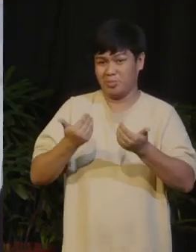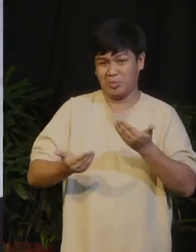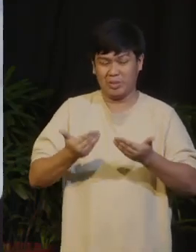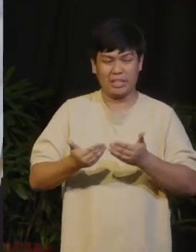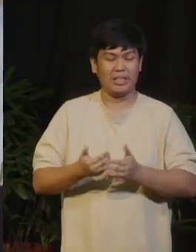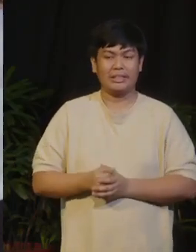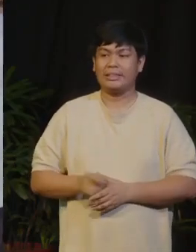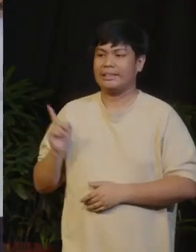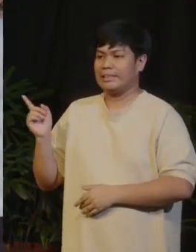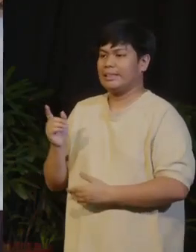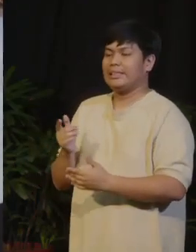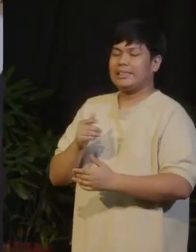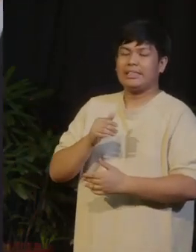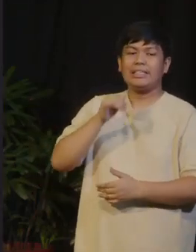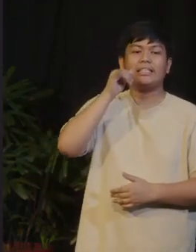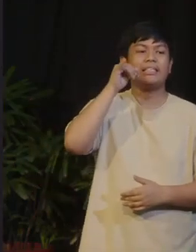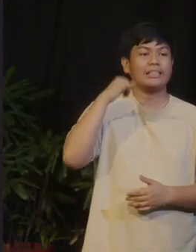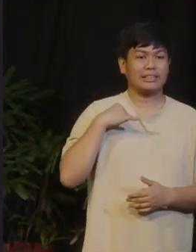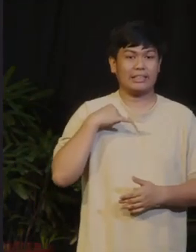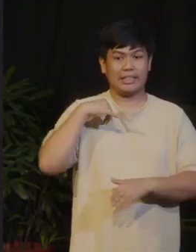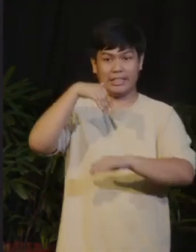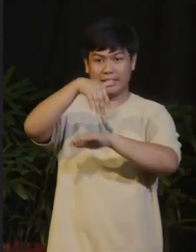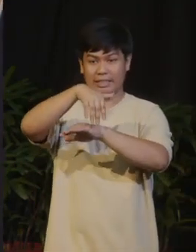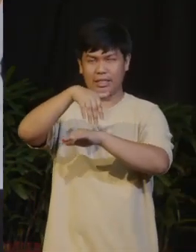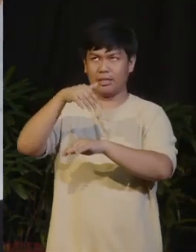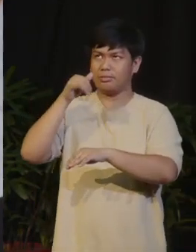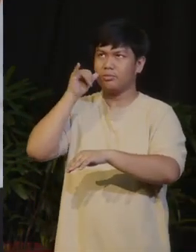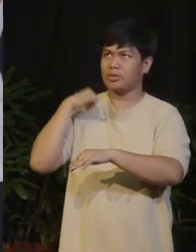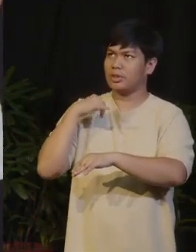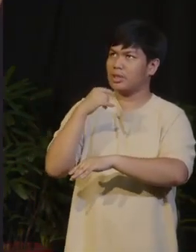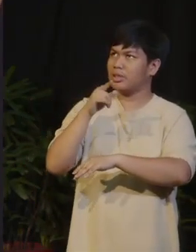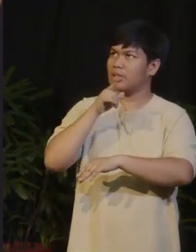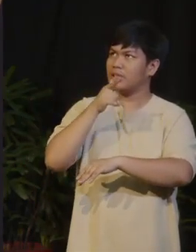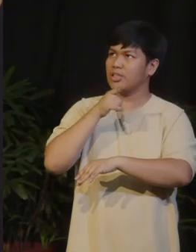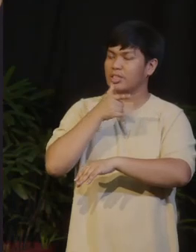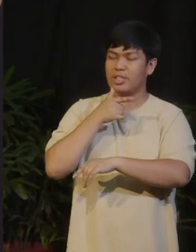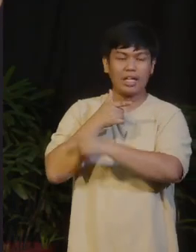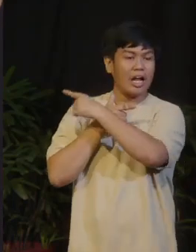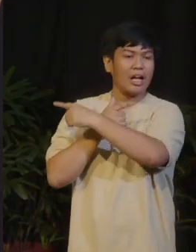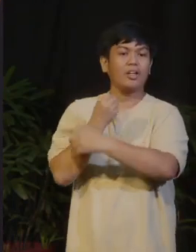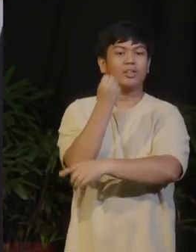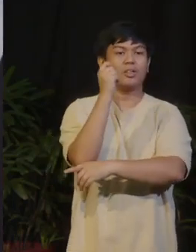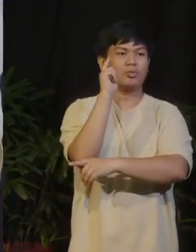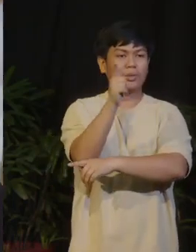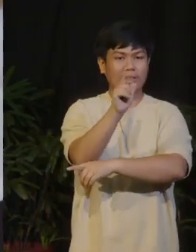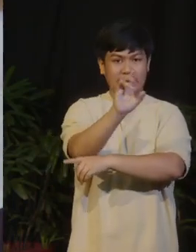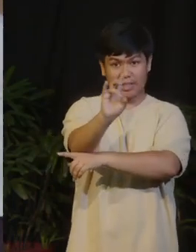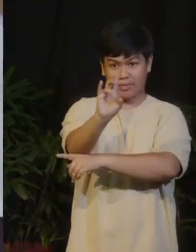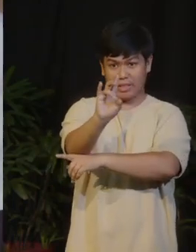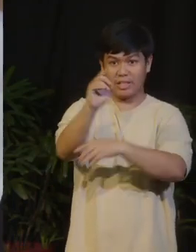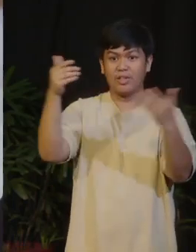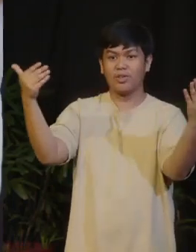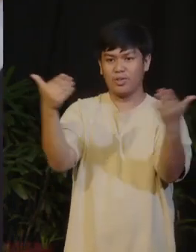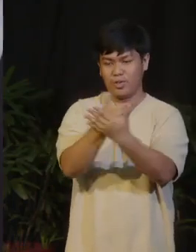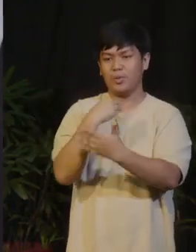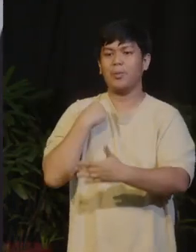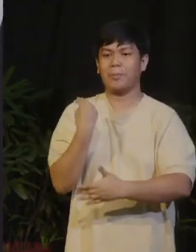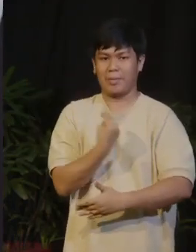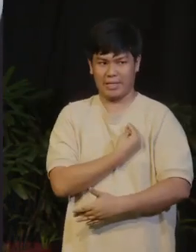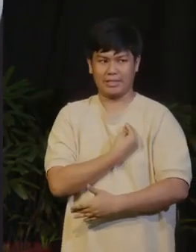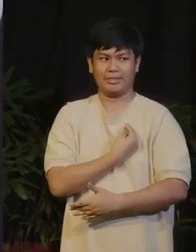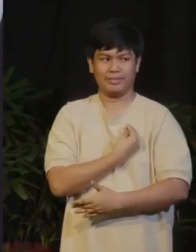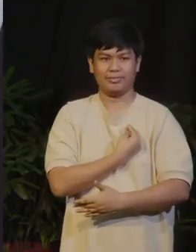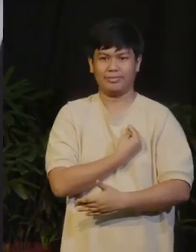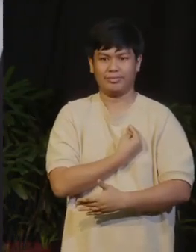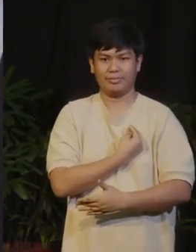Kahapon lang po sa ating family luncheon, nag-welcome po tayo ng 27 new members sa GCF.